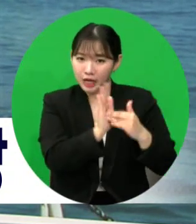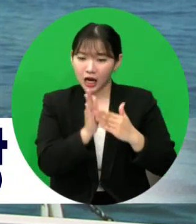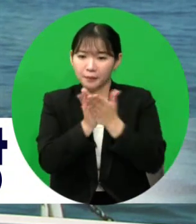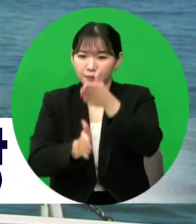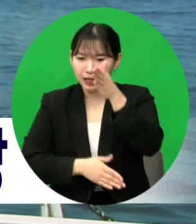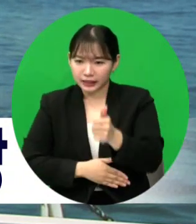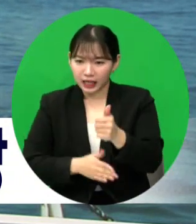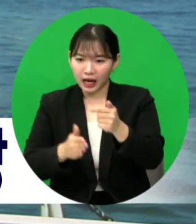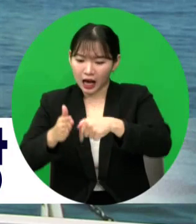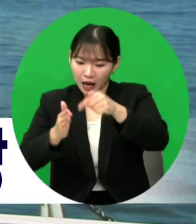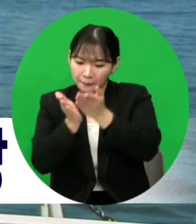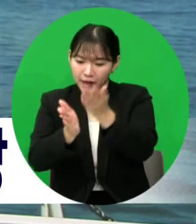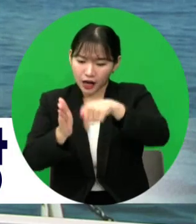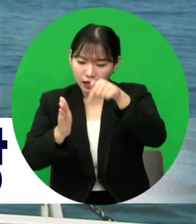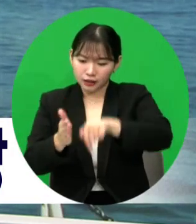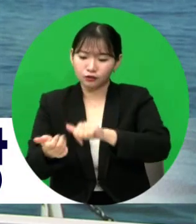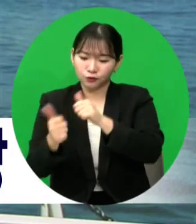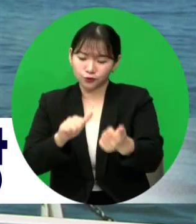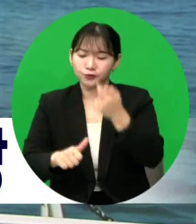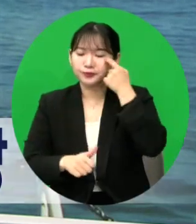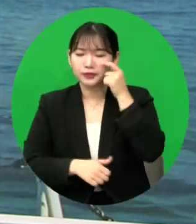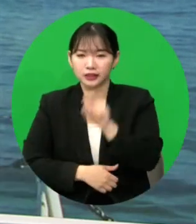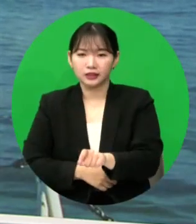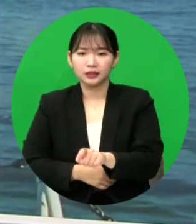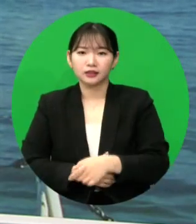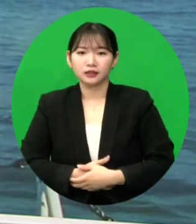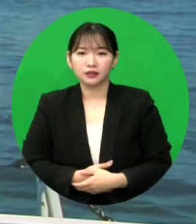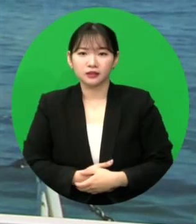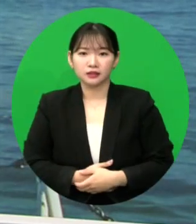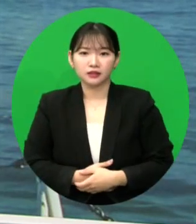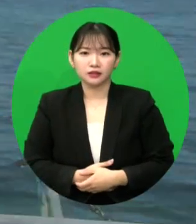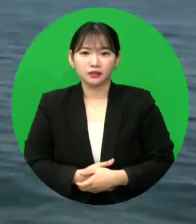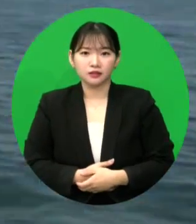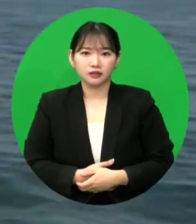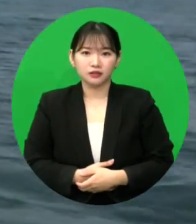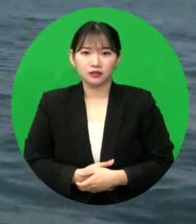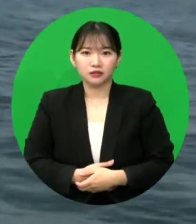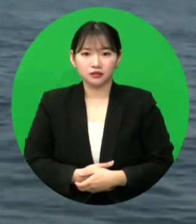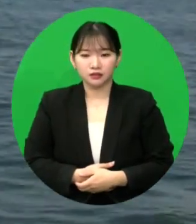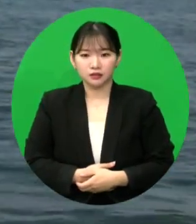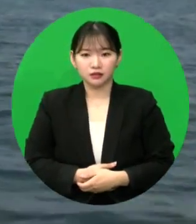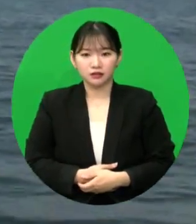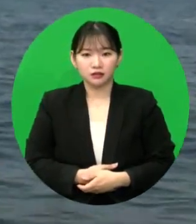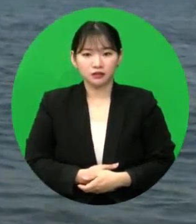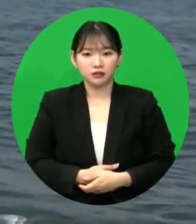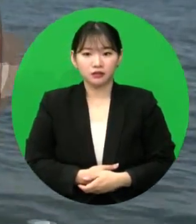선장은 선내에서 숨진 채 발견됐습니다. 김진선 기자입니다.